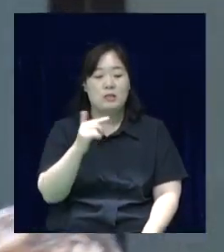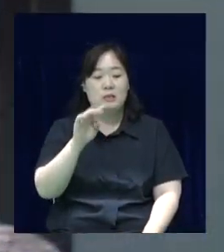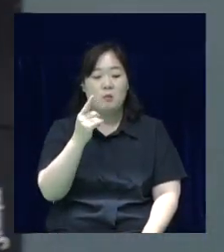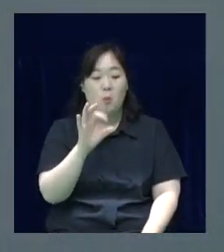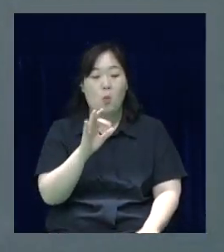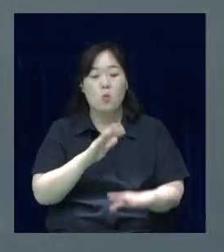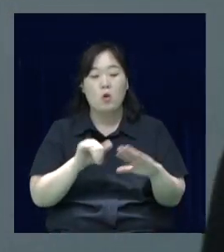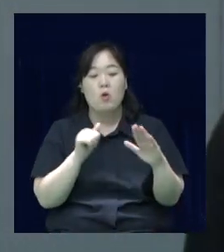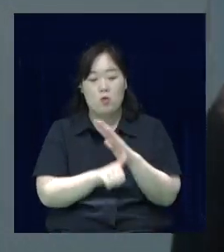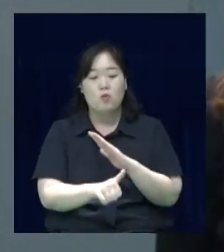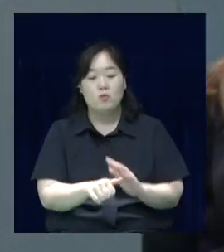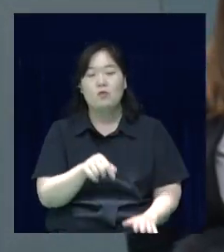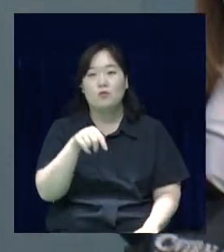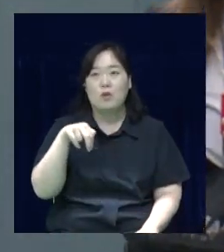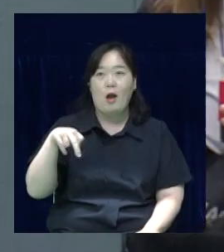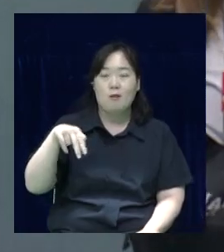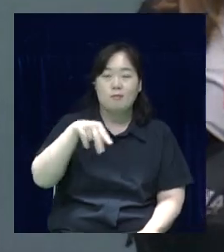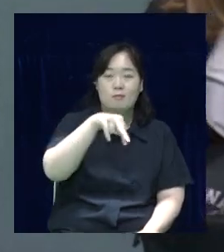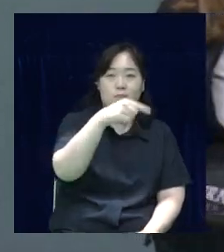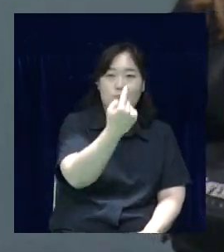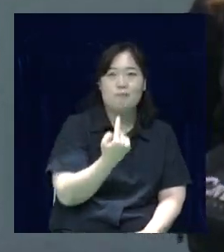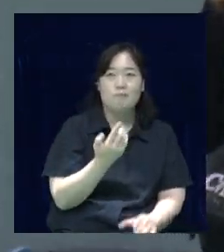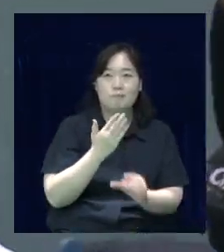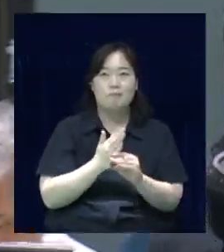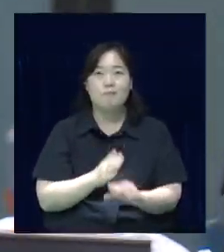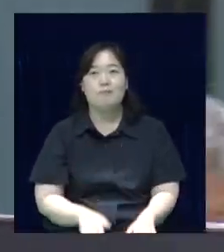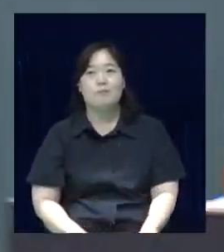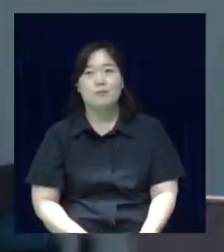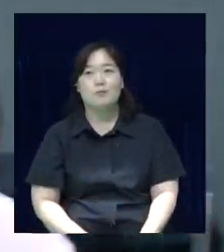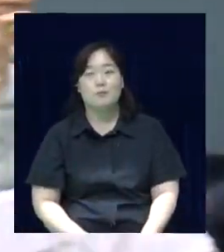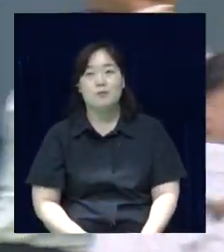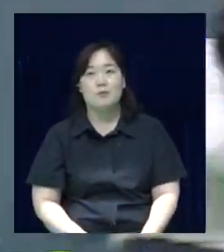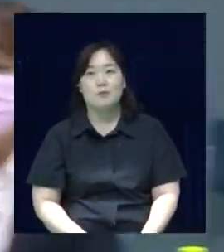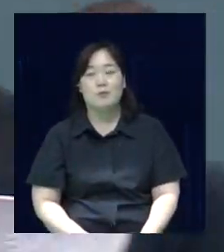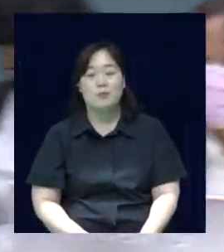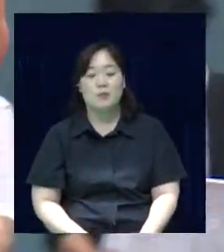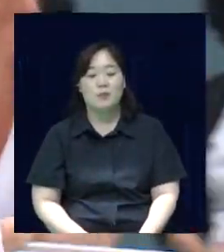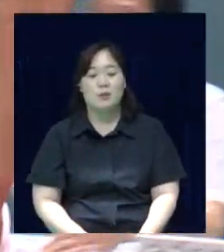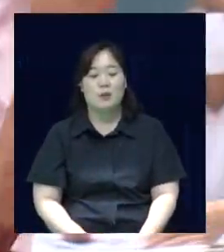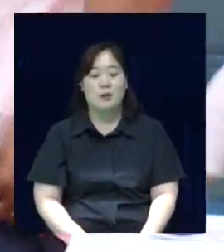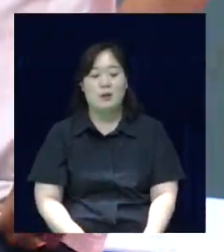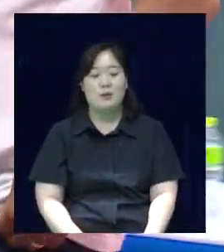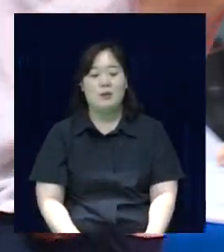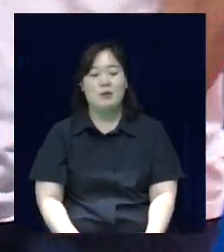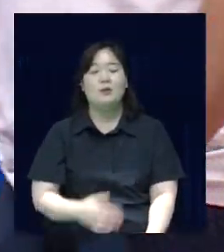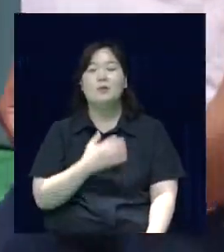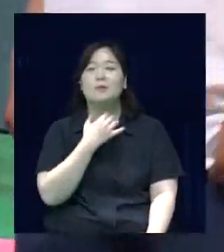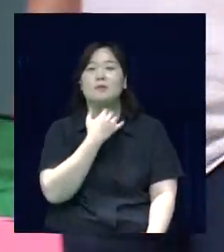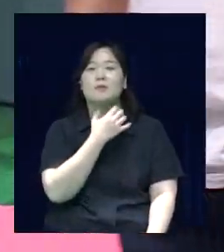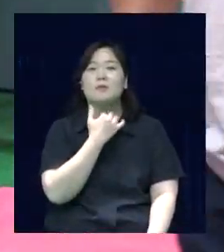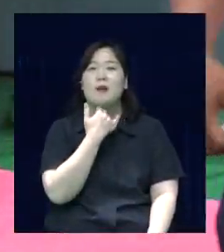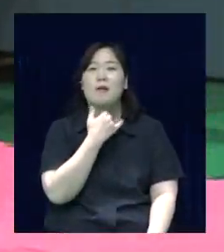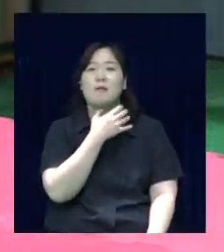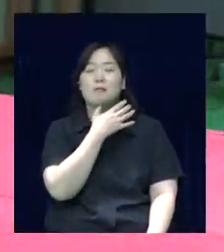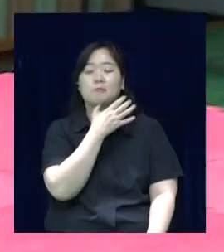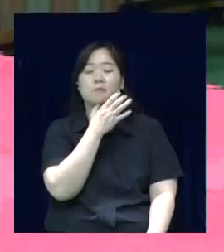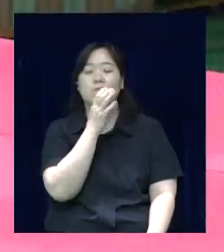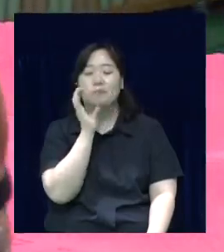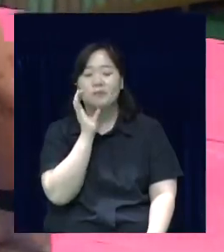선수가 터벅터벅 들어오고 있습니다. 우리나라 나이로 61살 되신 그렇죠. 아주 고령이신데